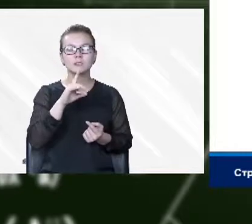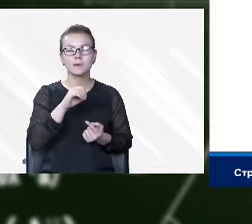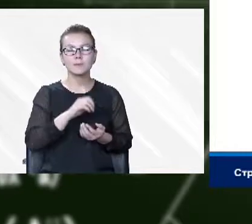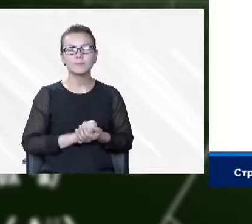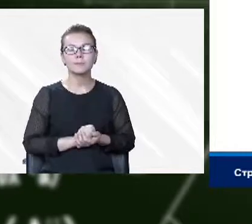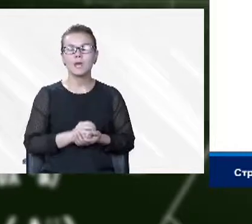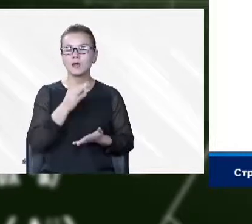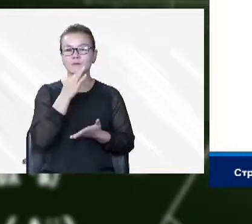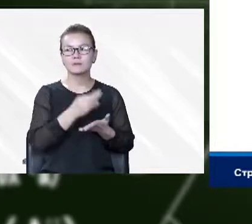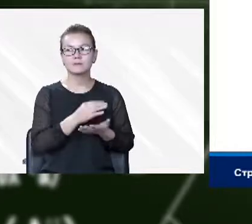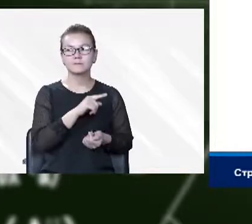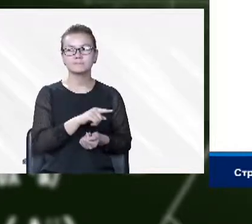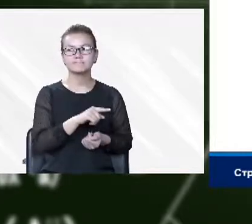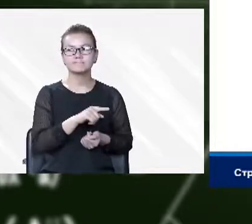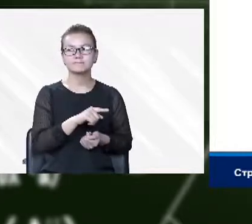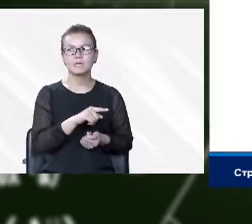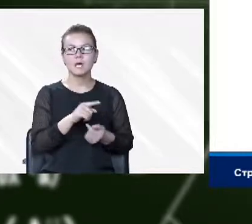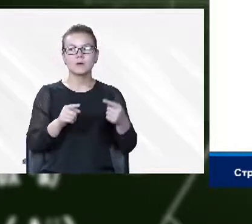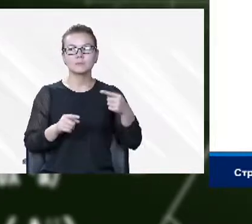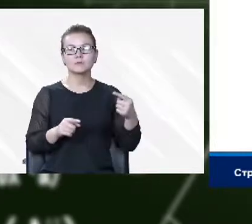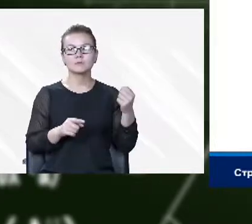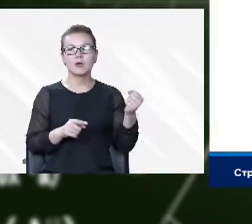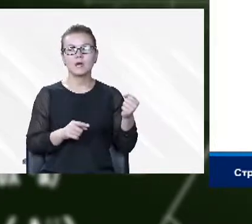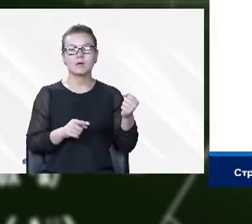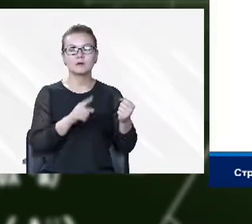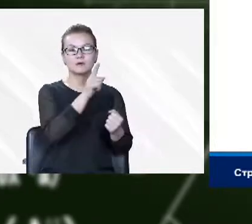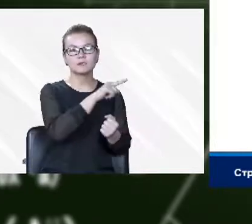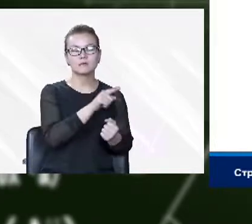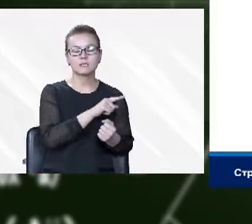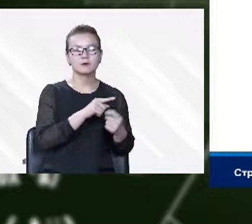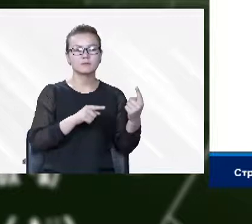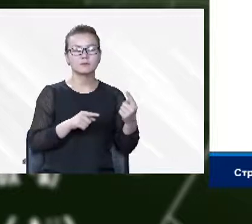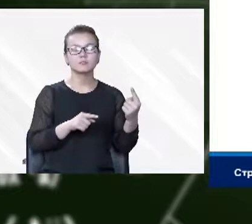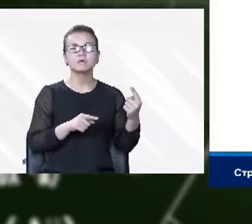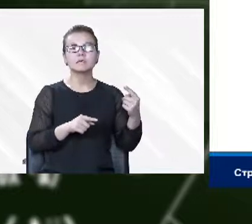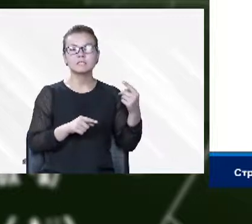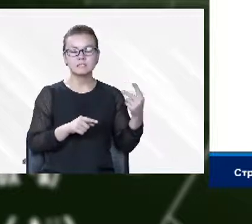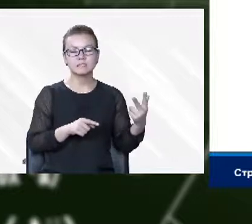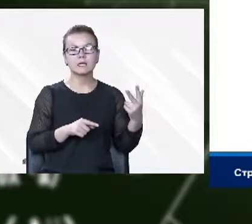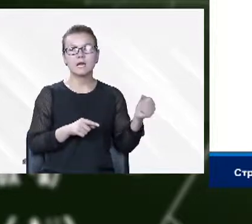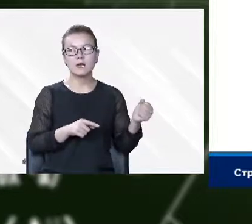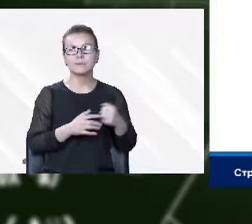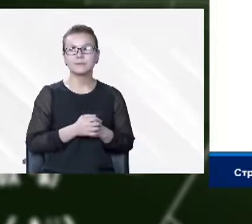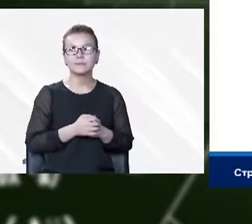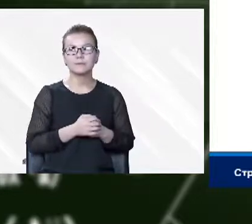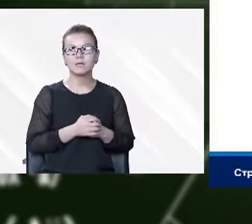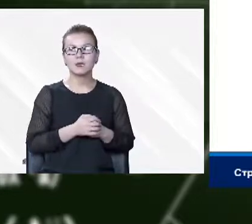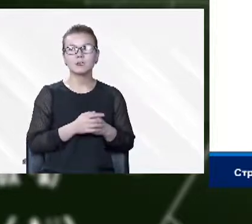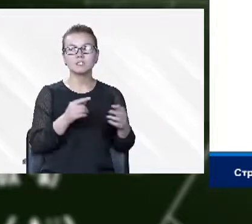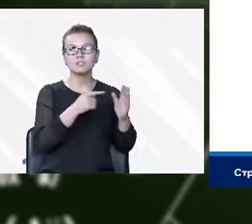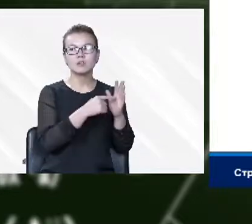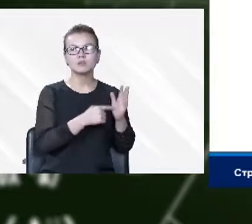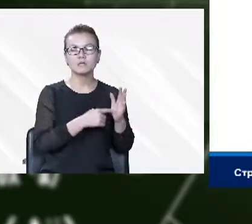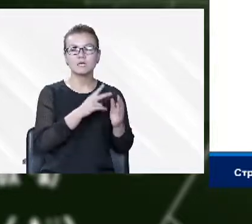Итак, ответ. Минус а квадрат плюс 13а плюс 5, деленное на произведение